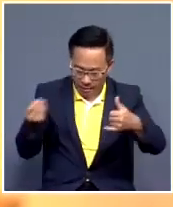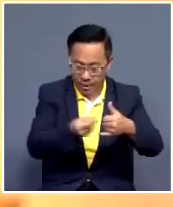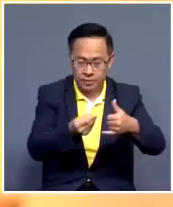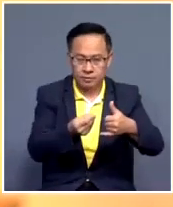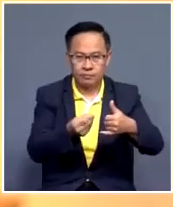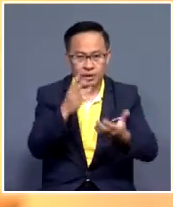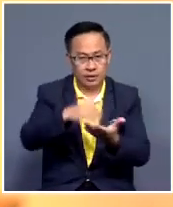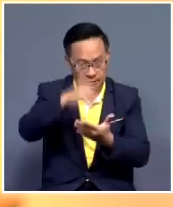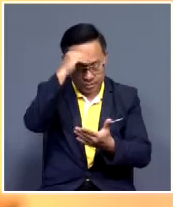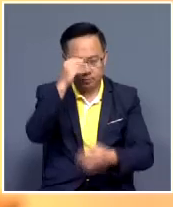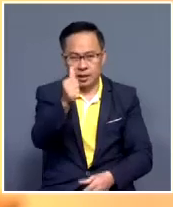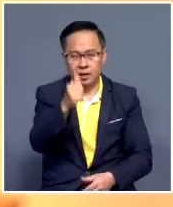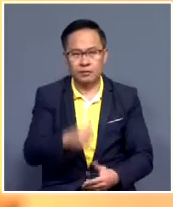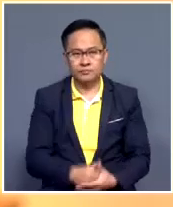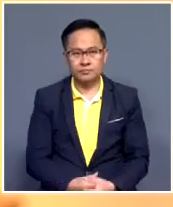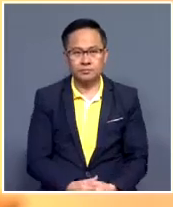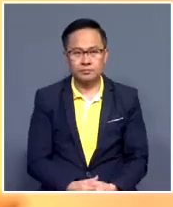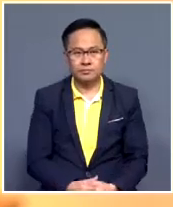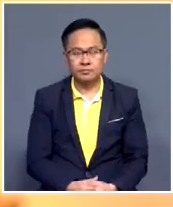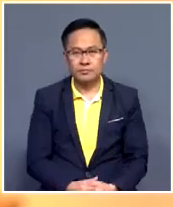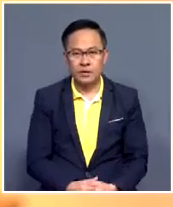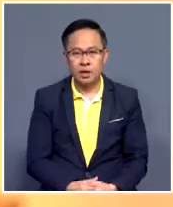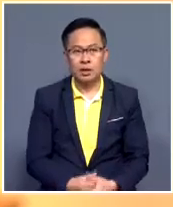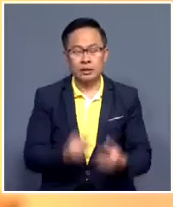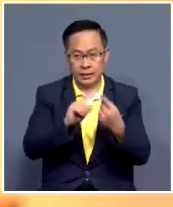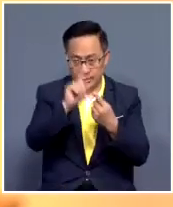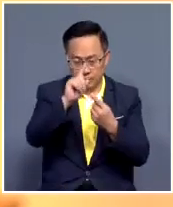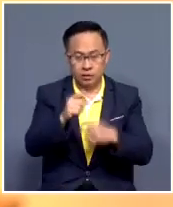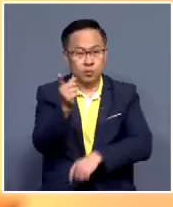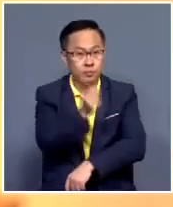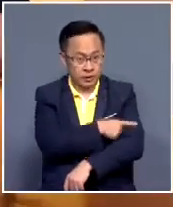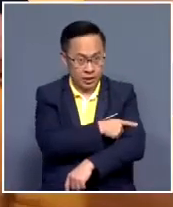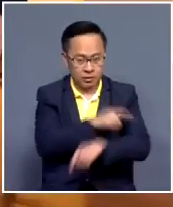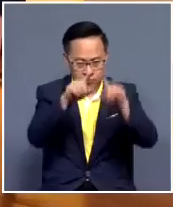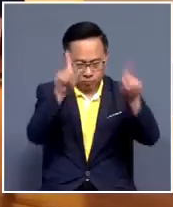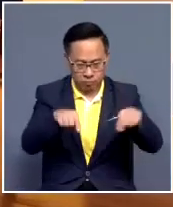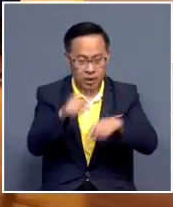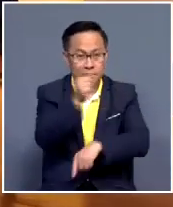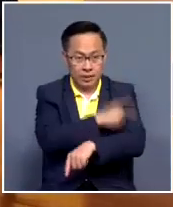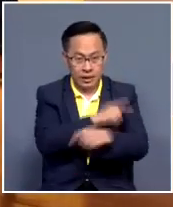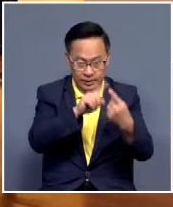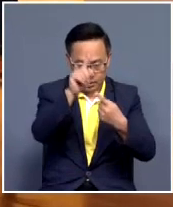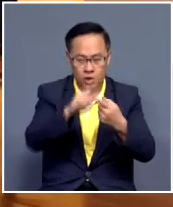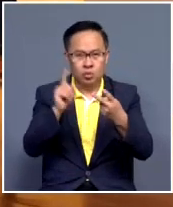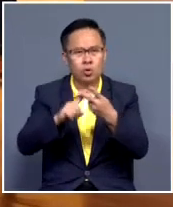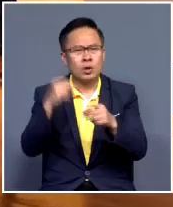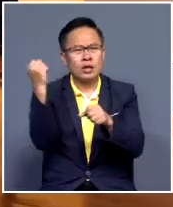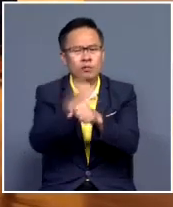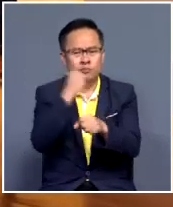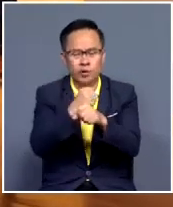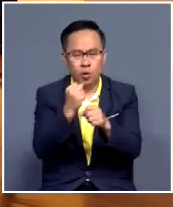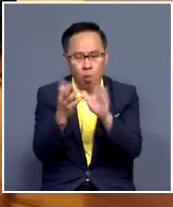าแต่อีกอันนึงเป็นแทร็กที่เรียกว่าเป็นนอนดีกรีหรือเป็นเรียกว่าเป็นการฝึกอบรมหรือไม่ใช่ปริญญาเนี่ยซึ่งอันนี้